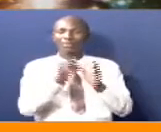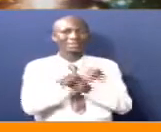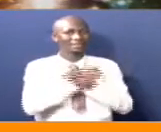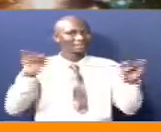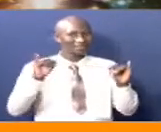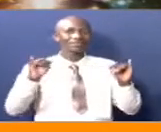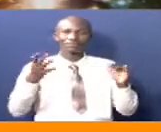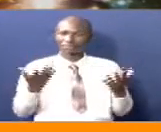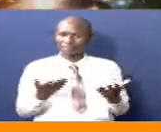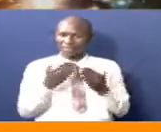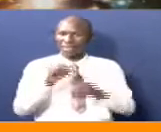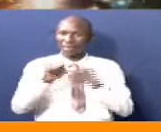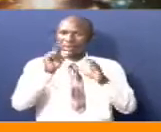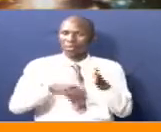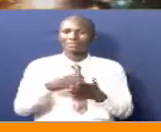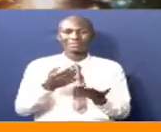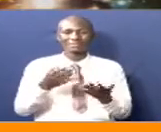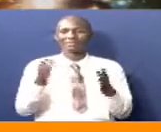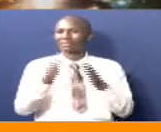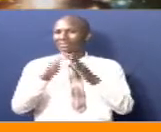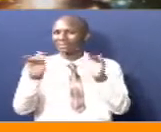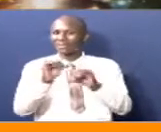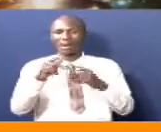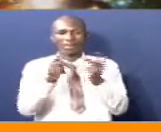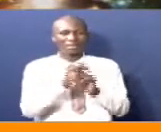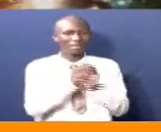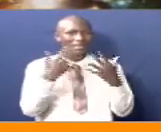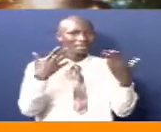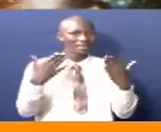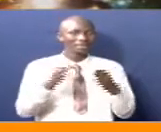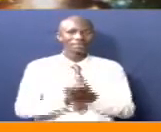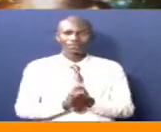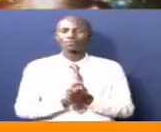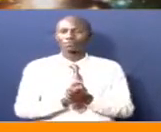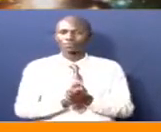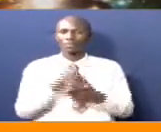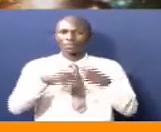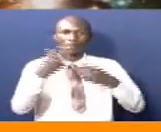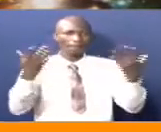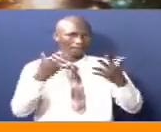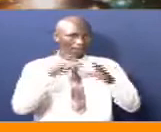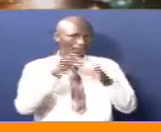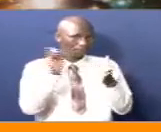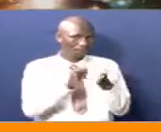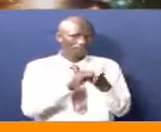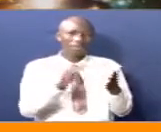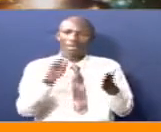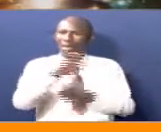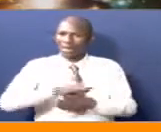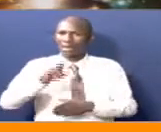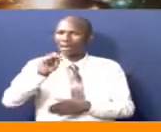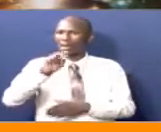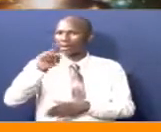udheu maundu ni makoneti yesio undu muna kundu kwa kudhambe ya moko isese ila yadhuwa ya mina kutuwa wandhene wa sub-county ya